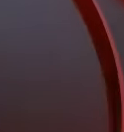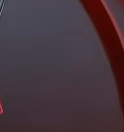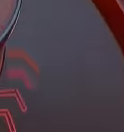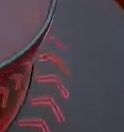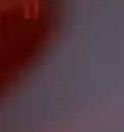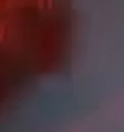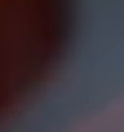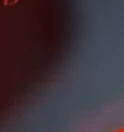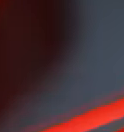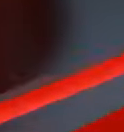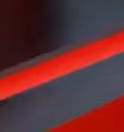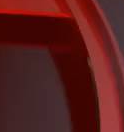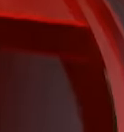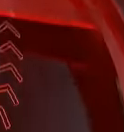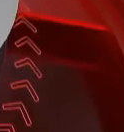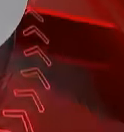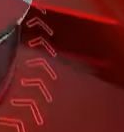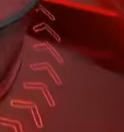download